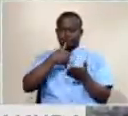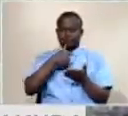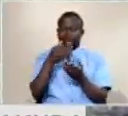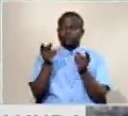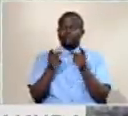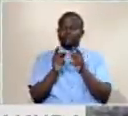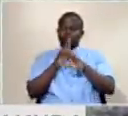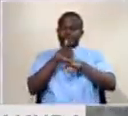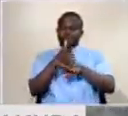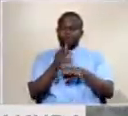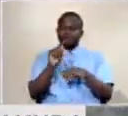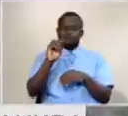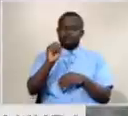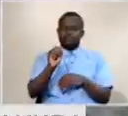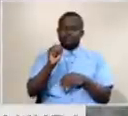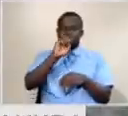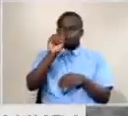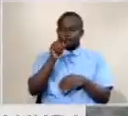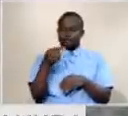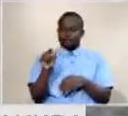ubuso bungana na kilometero kare